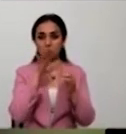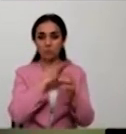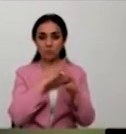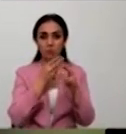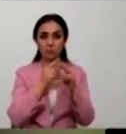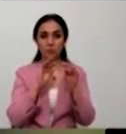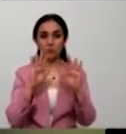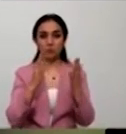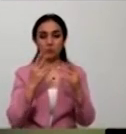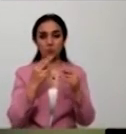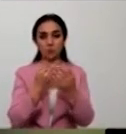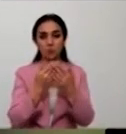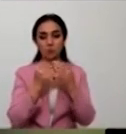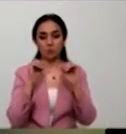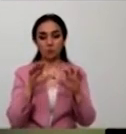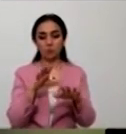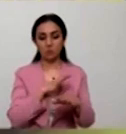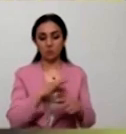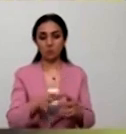bo'lmagan hodisaga misol bo'ladi.